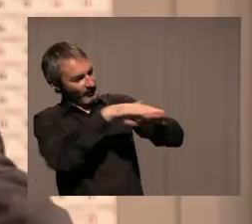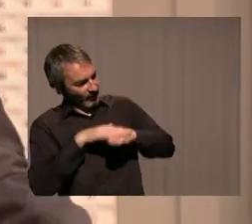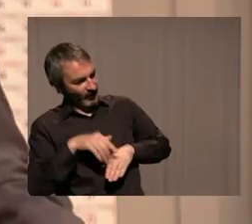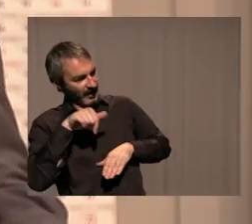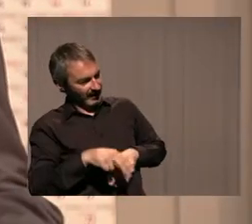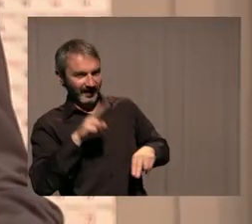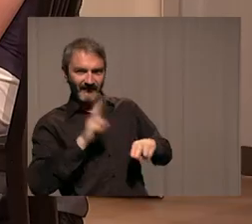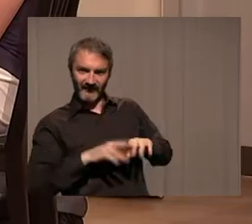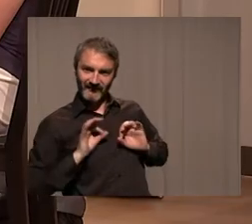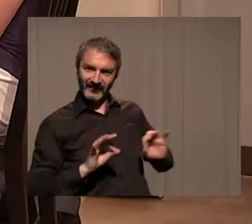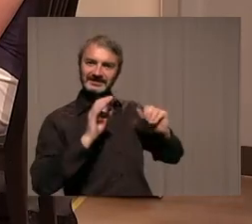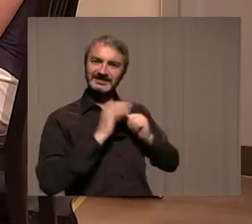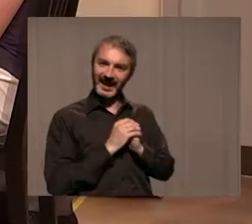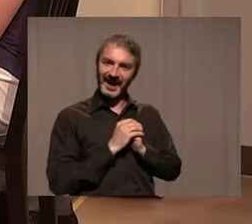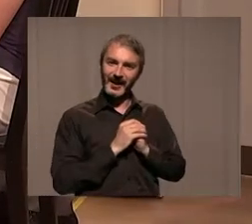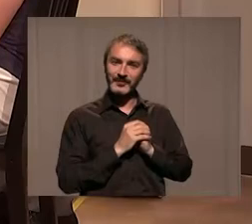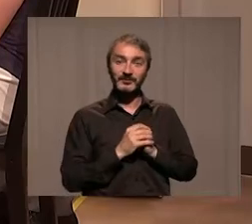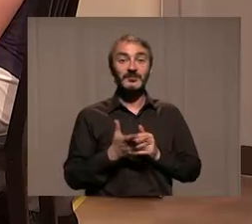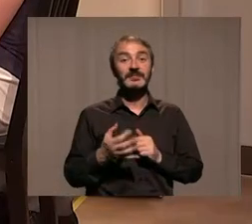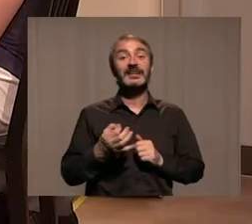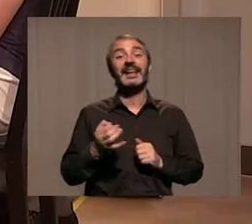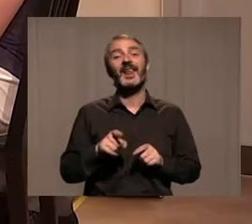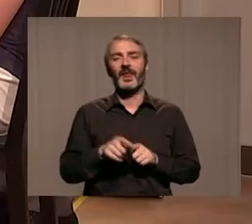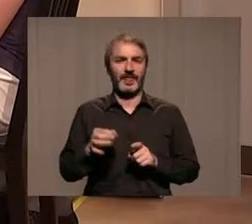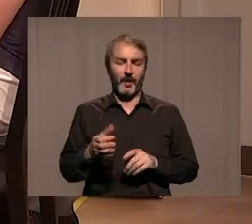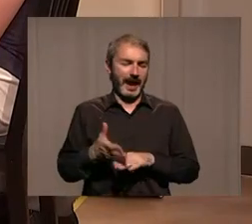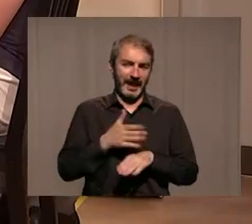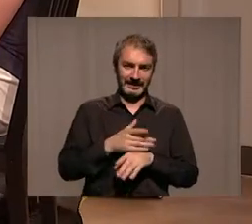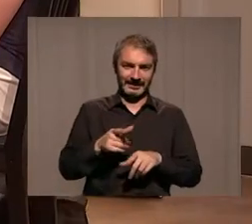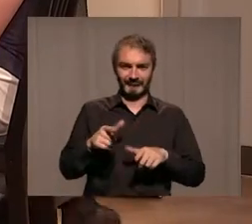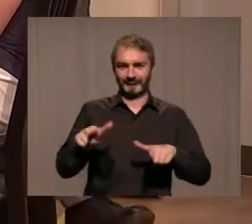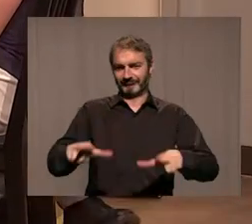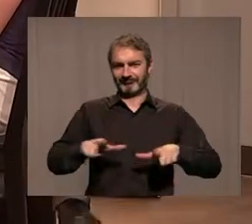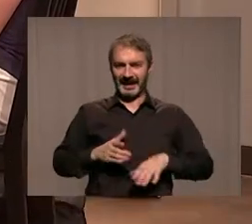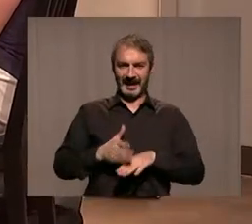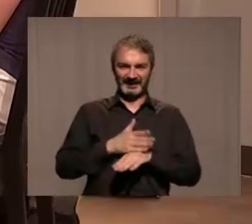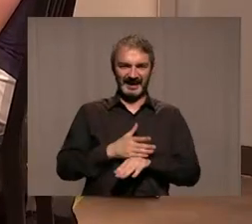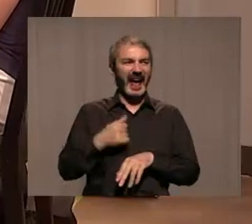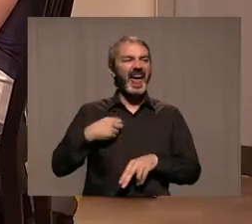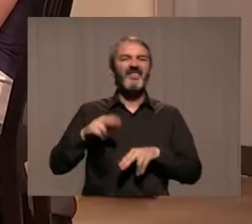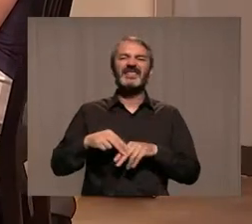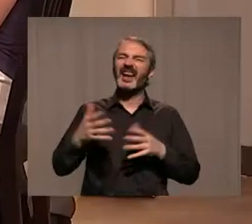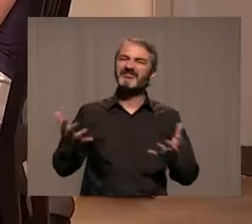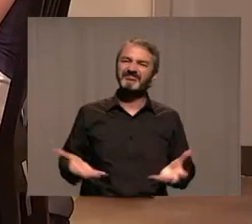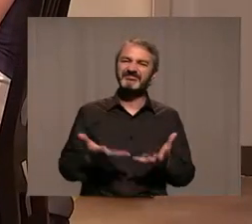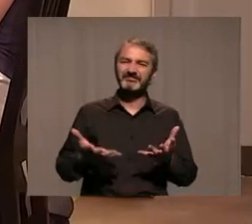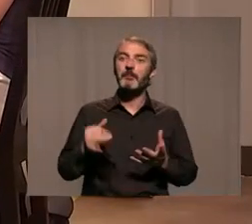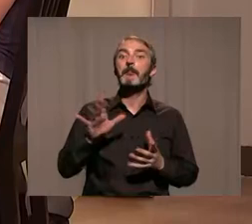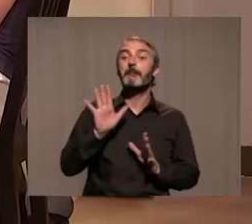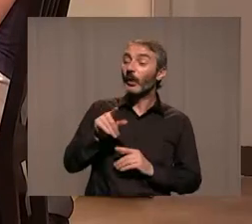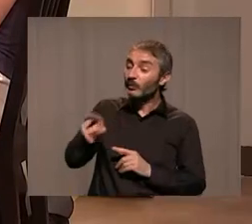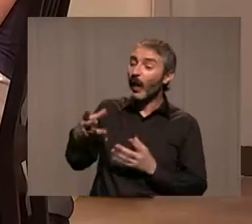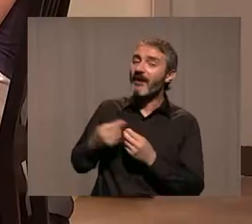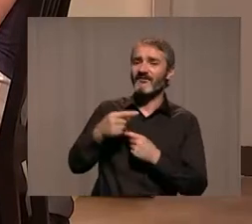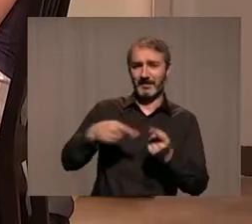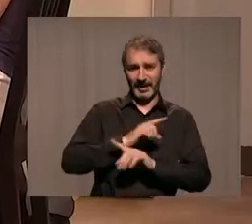com aquesta. A veure si abans de graduar-te, no? Doncs coneixes gent. Ara de moment la cosa està una mica apagada, però ja amb algú que no sigui de la teva família, perquè això és trampa,